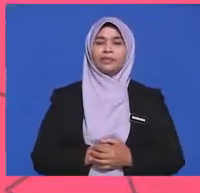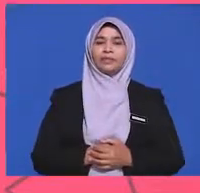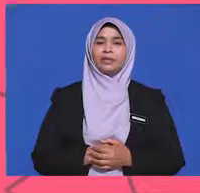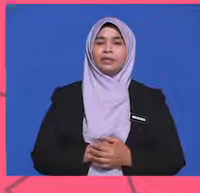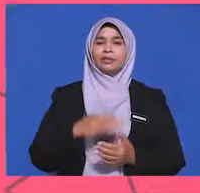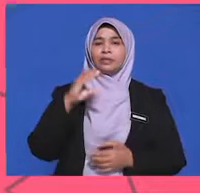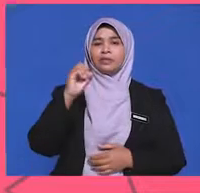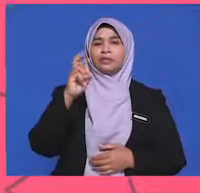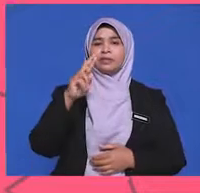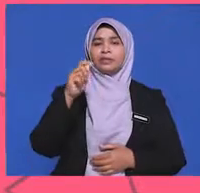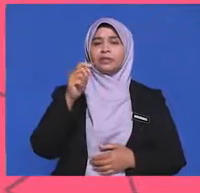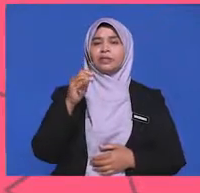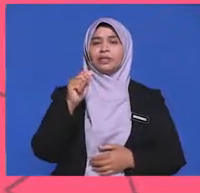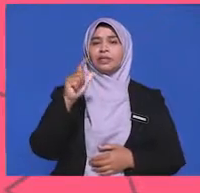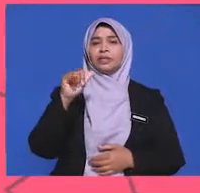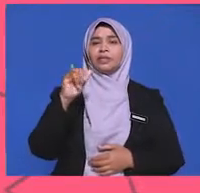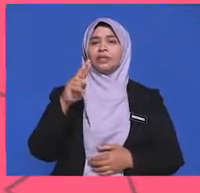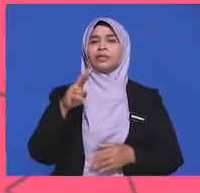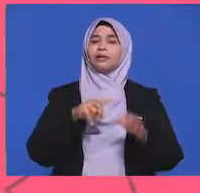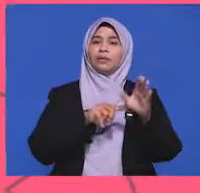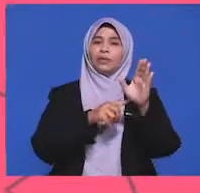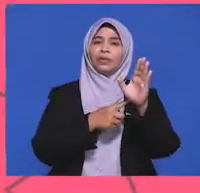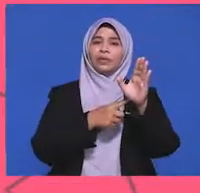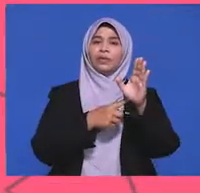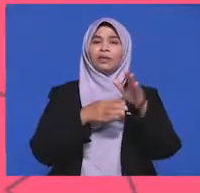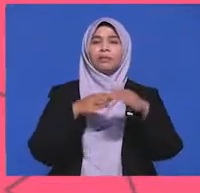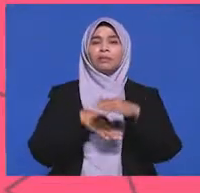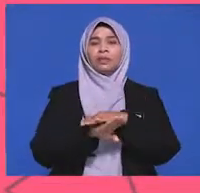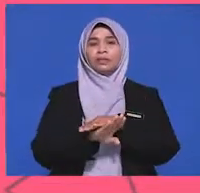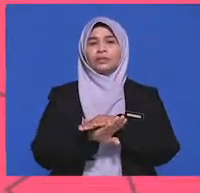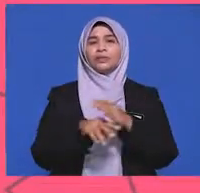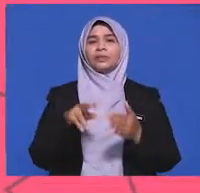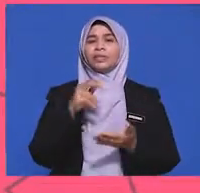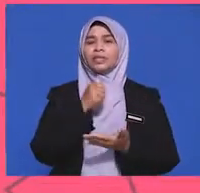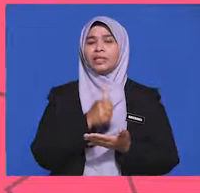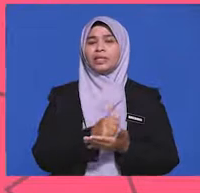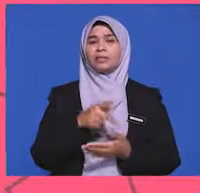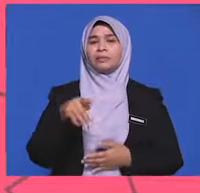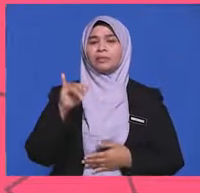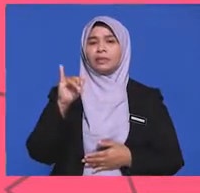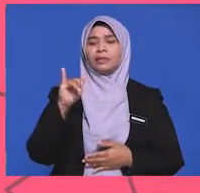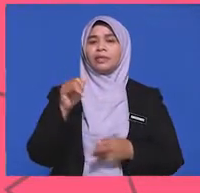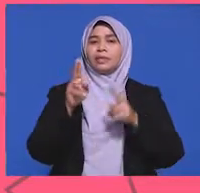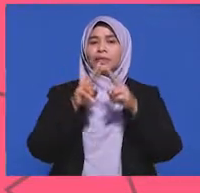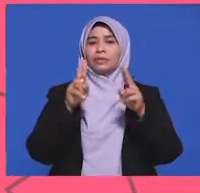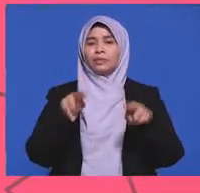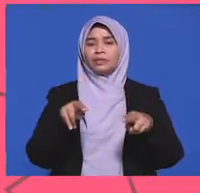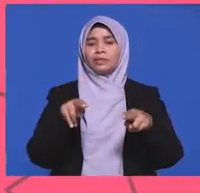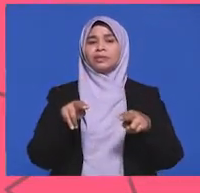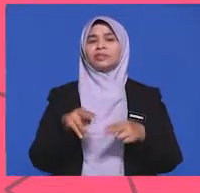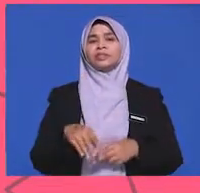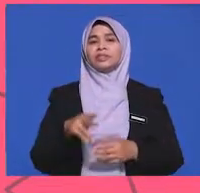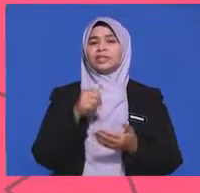Carta alir. Mula. Masukkan nilai pi. Uji sama ada nilai pi